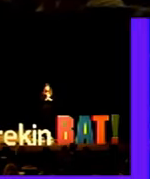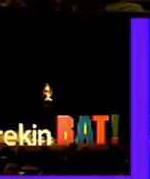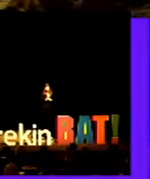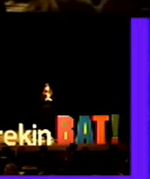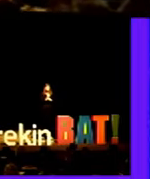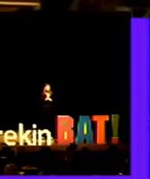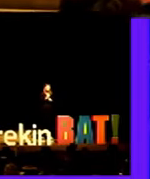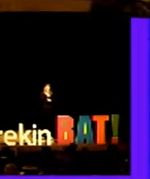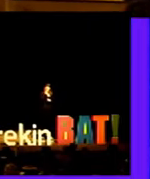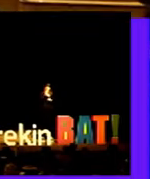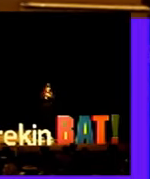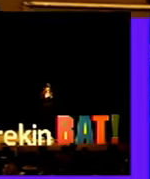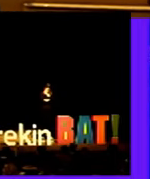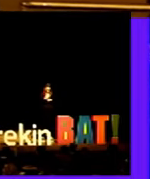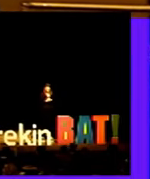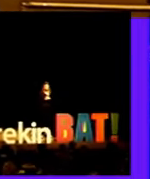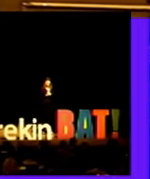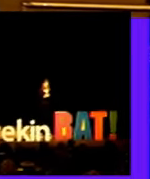eguerdi hon.